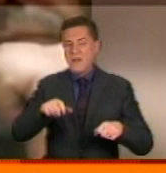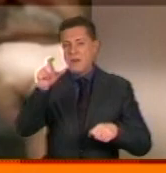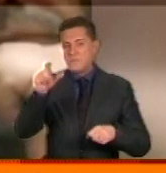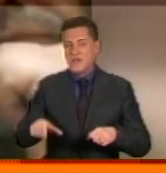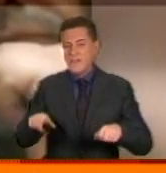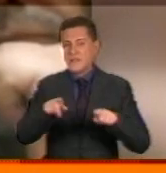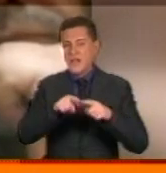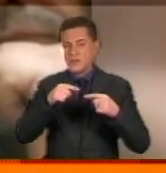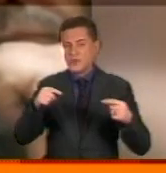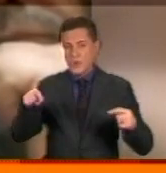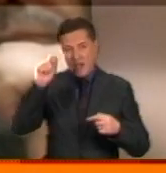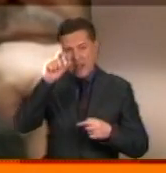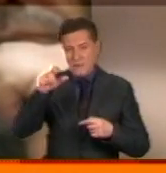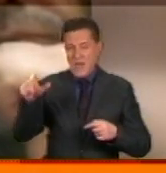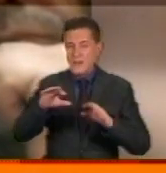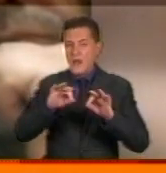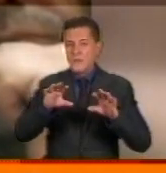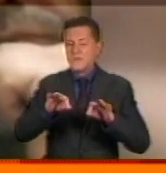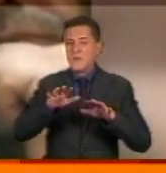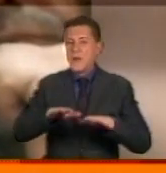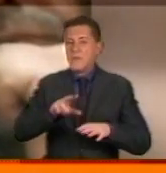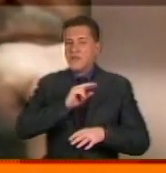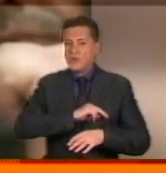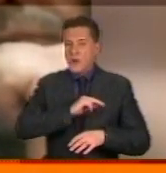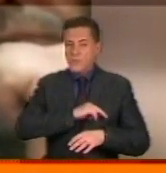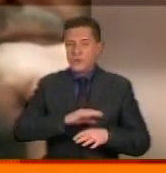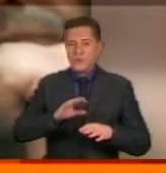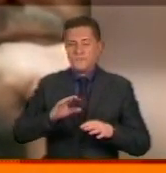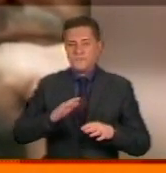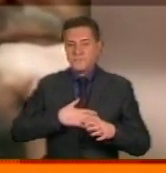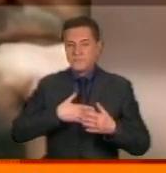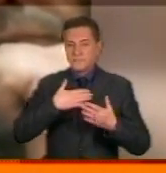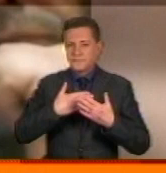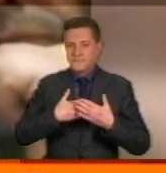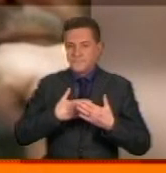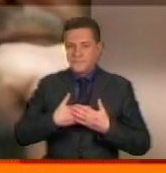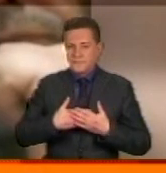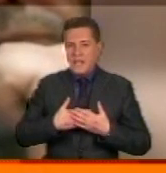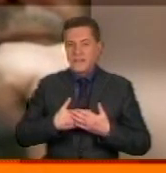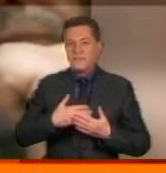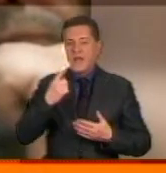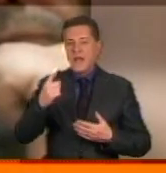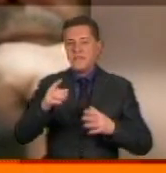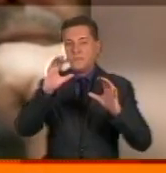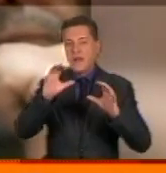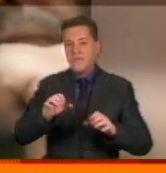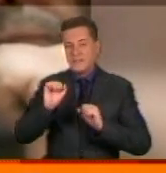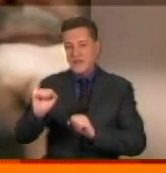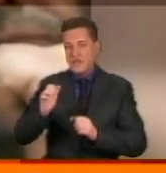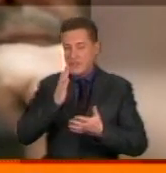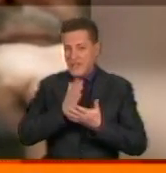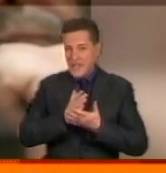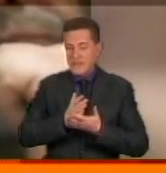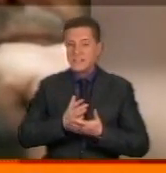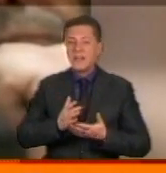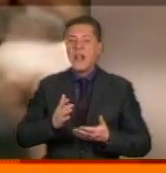хлопці, тобто вони всі характеризуються по місту, як більш-менш активний. Один із них, навіть правозахисник там є. І при